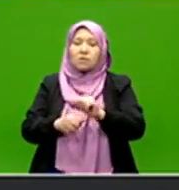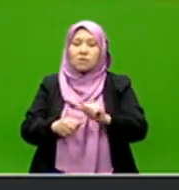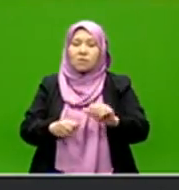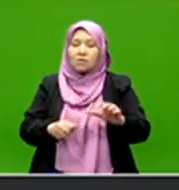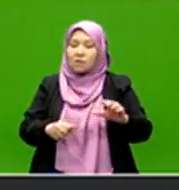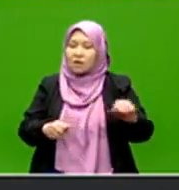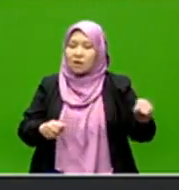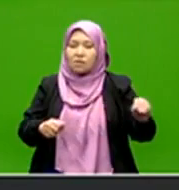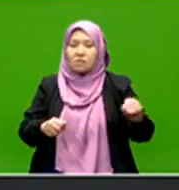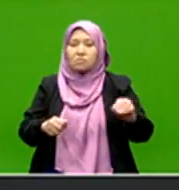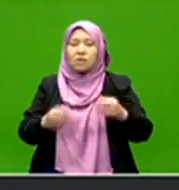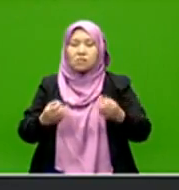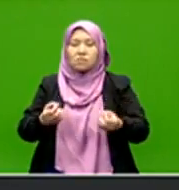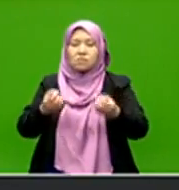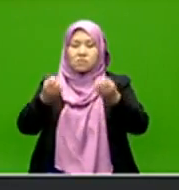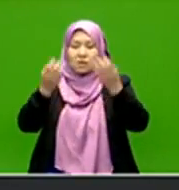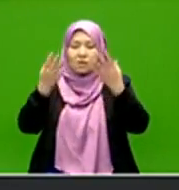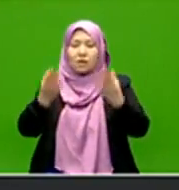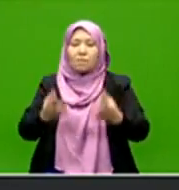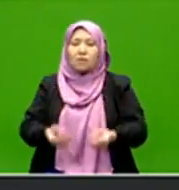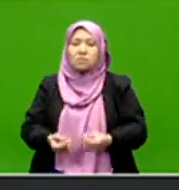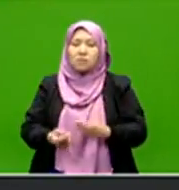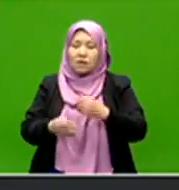شانئك هو